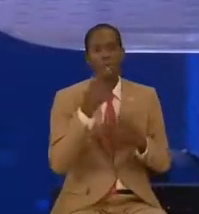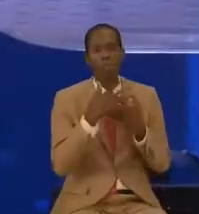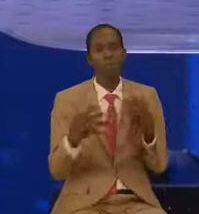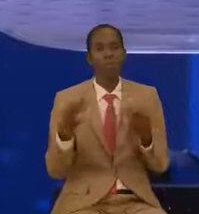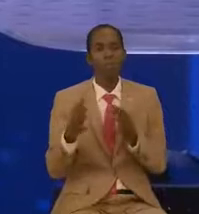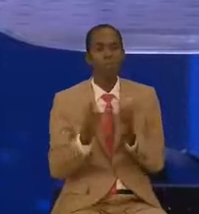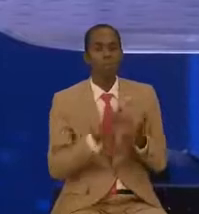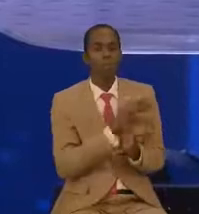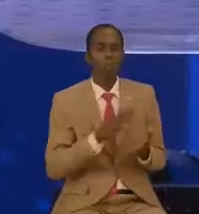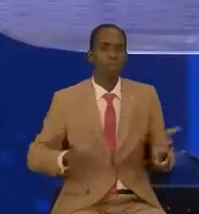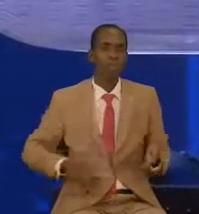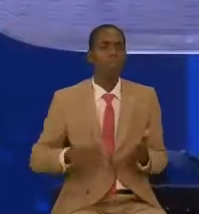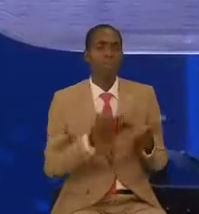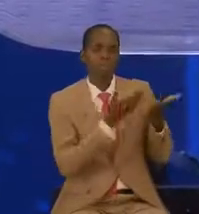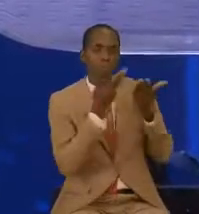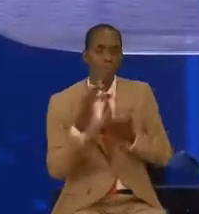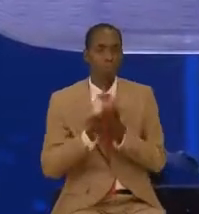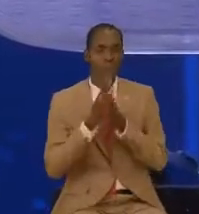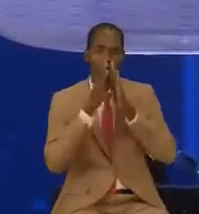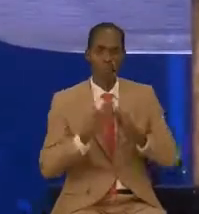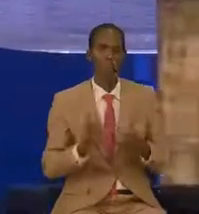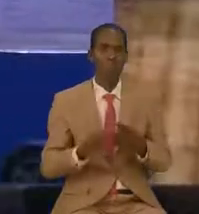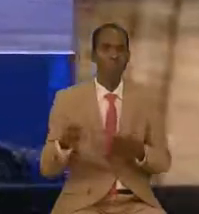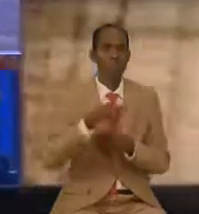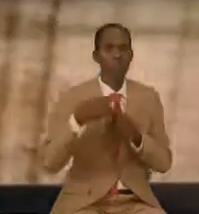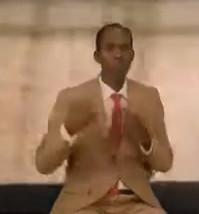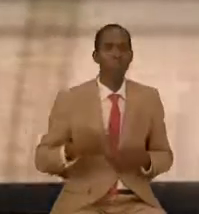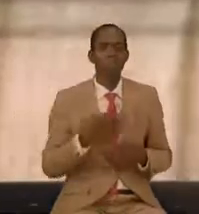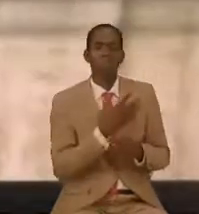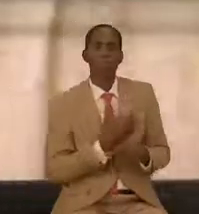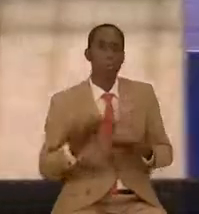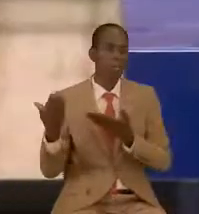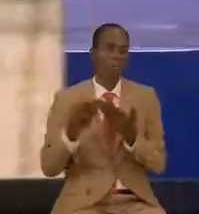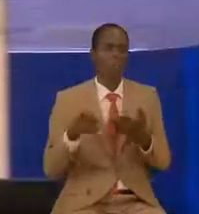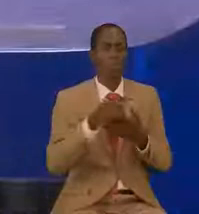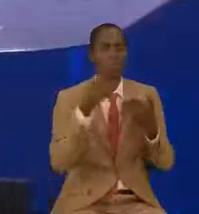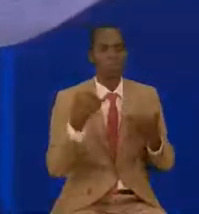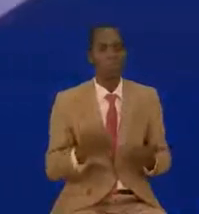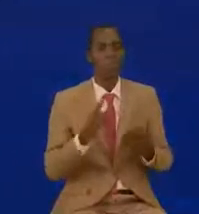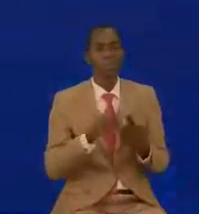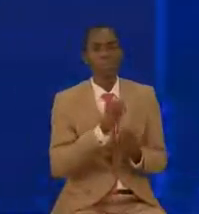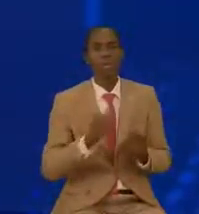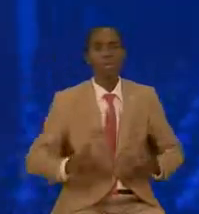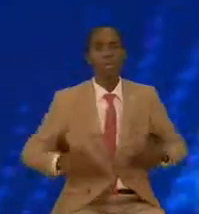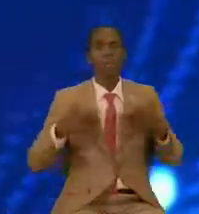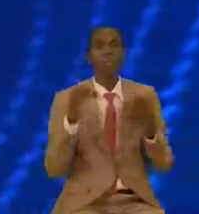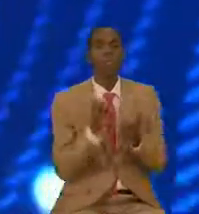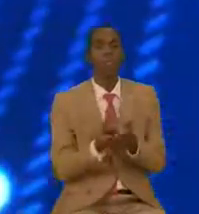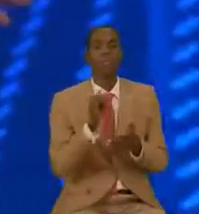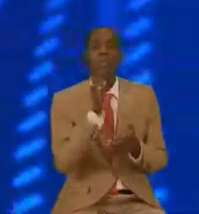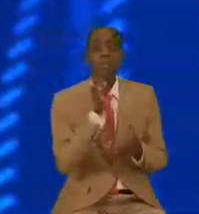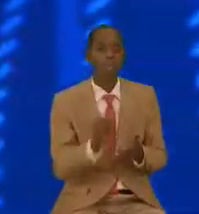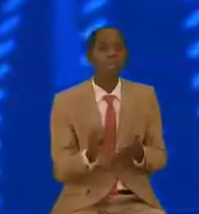Seigneur Jésus-Christ apporte la paix à leur cœur. Et cela les amène maintenant à la vie, maintenant qui